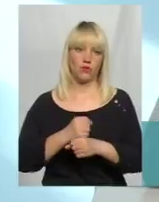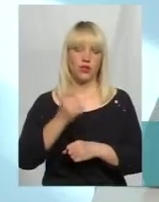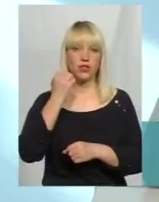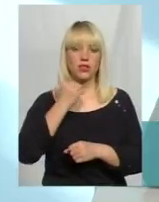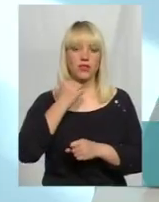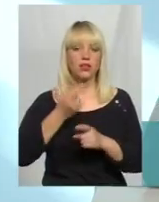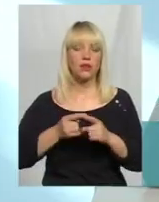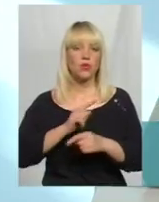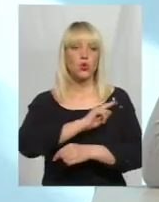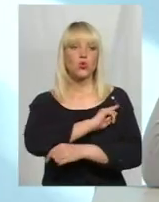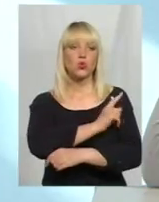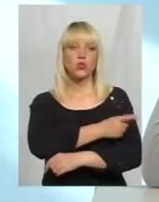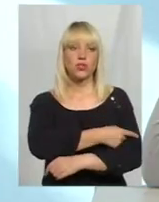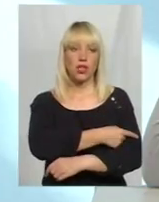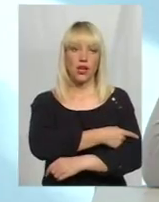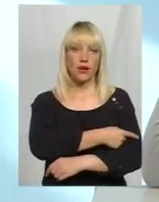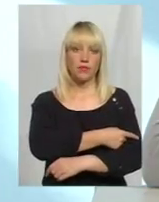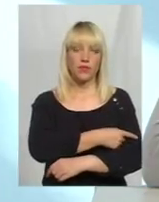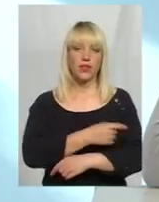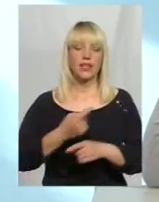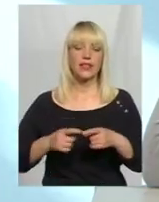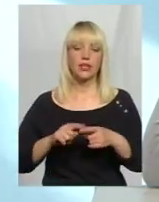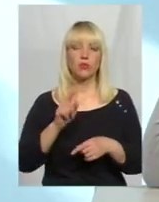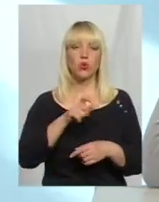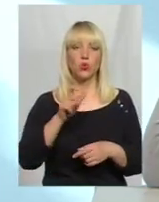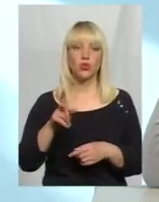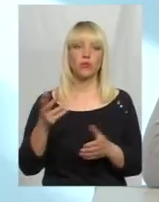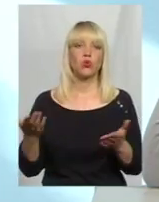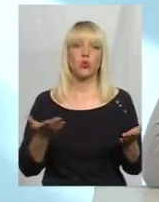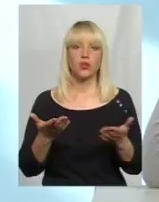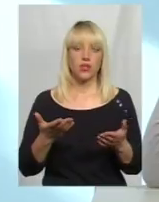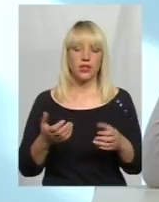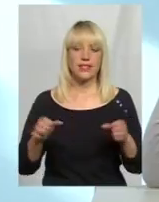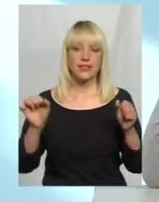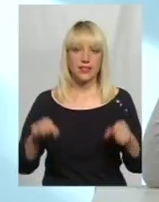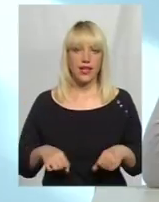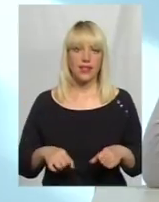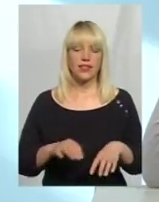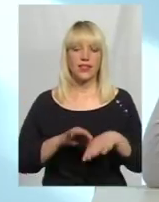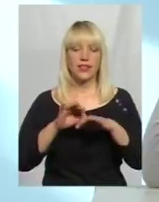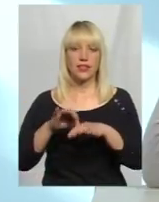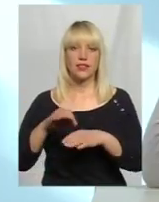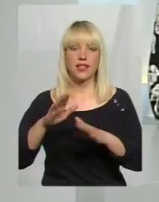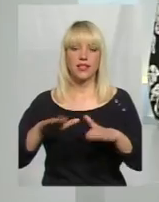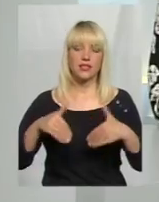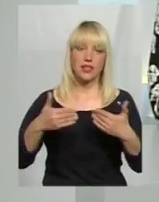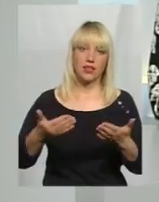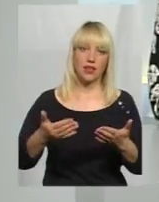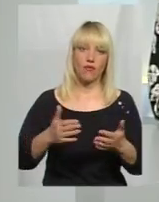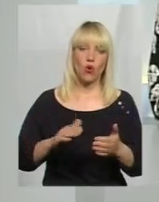тим зусиллям і тим людям, котрі здатні нести ініціативу,